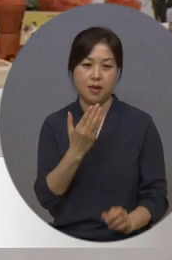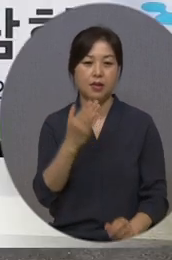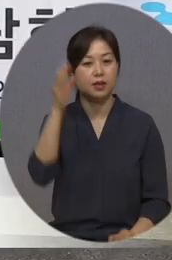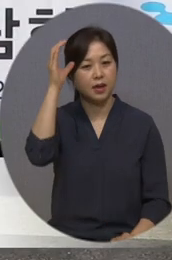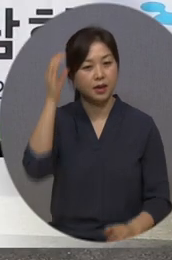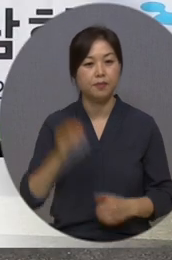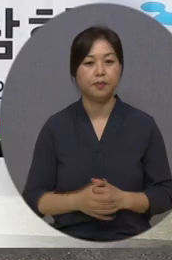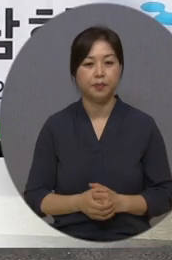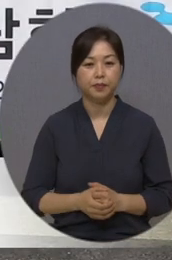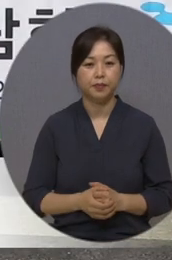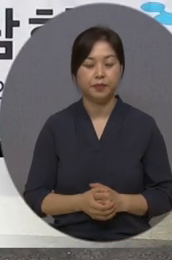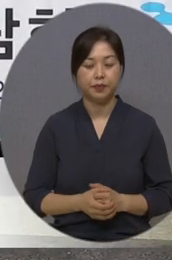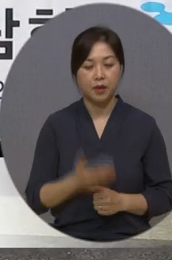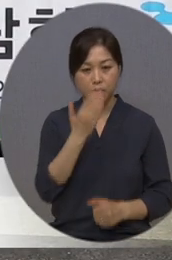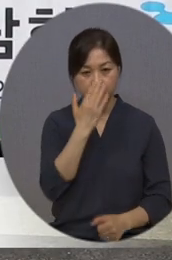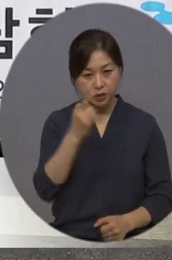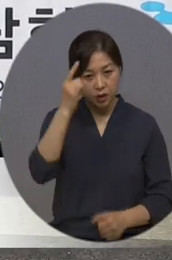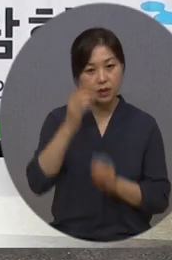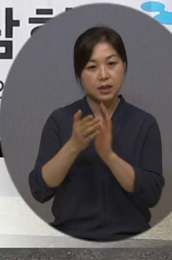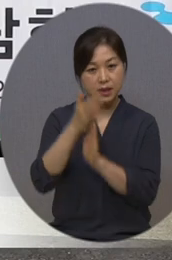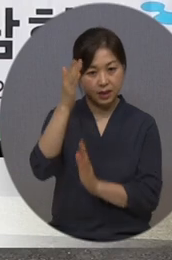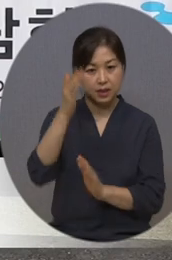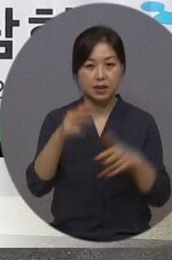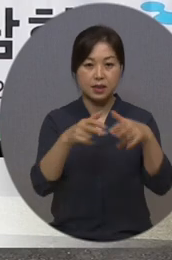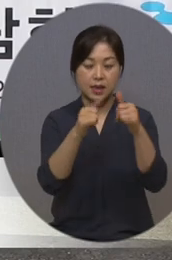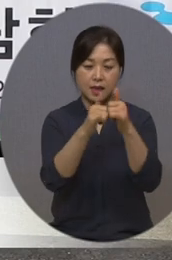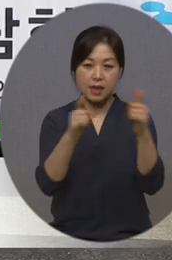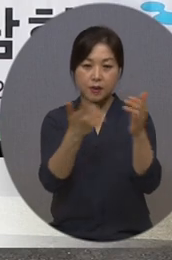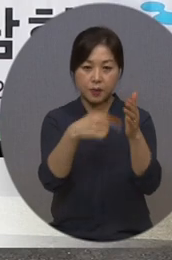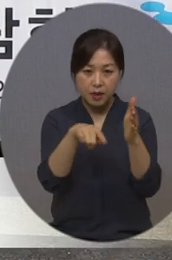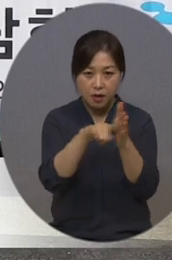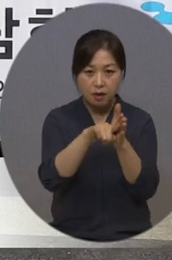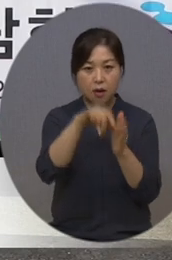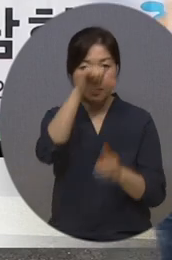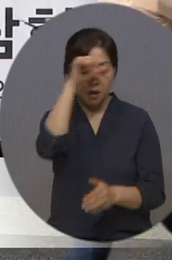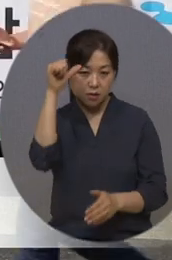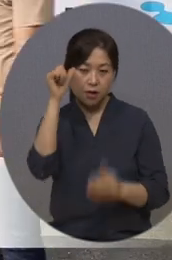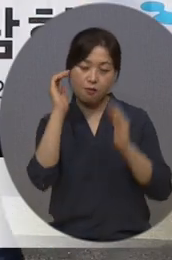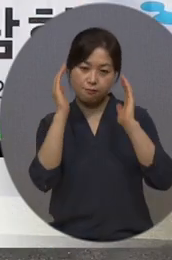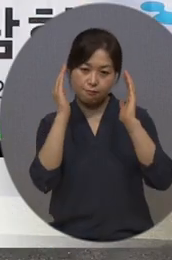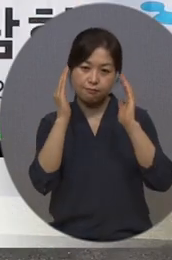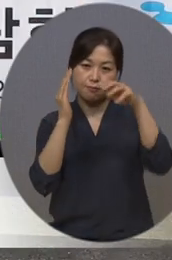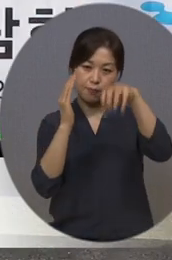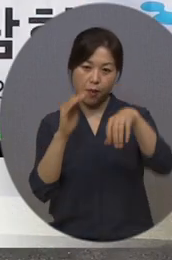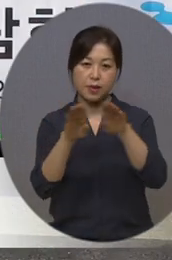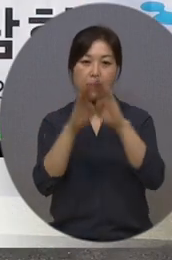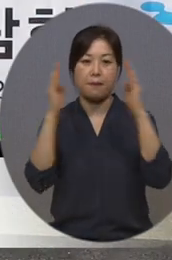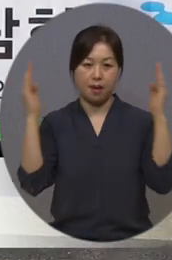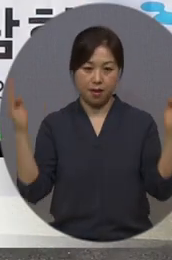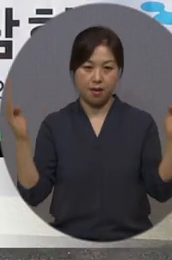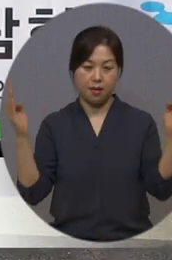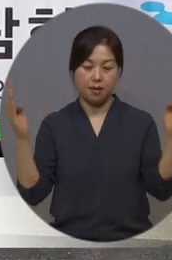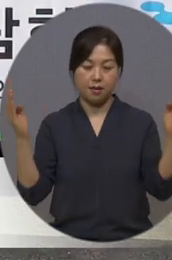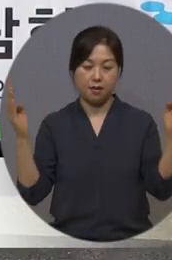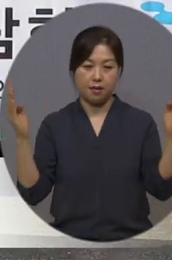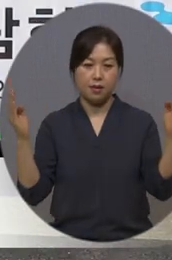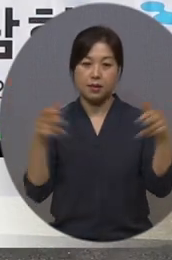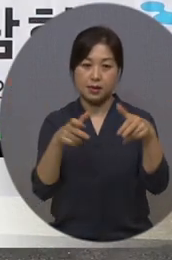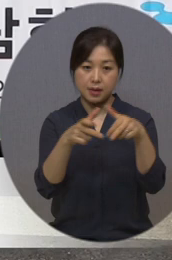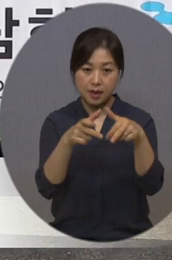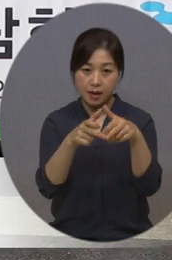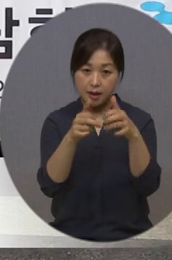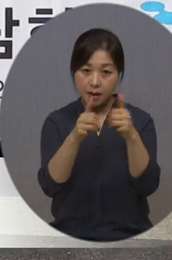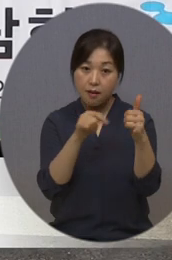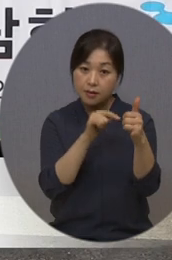봅니다. 이번에 순천시에서 장애인들을 위하여 평생 학습관을 개강함으로 인해서